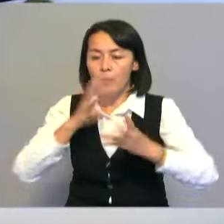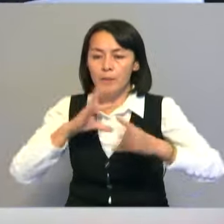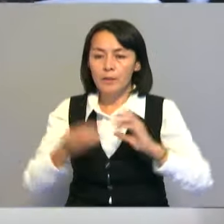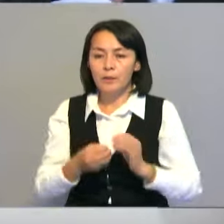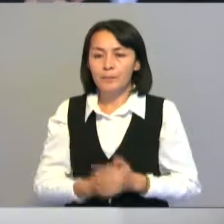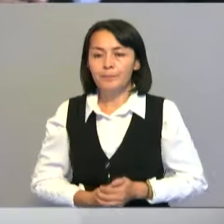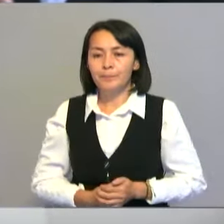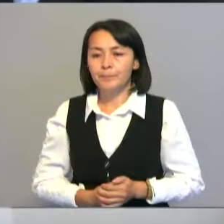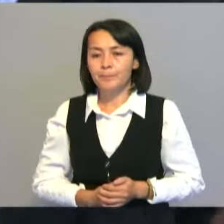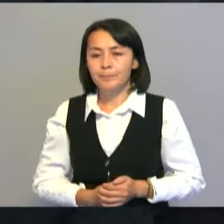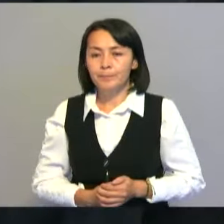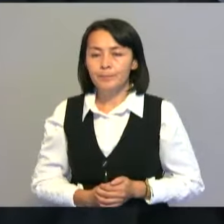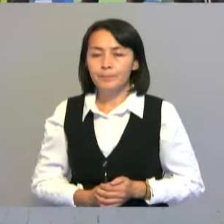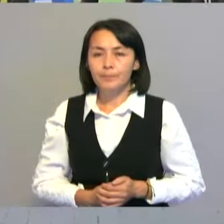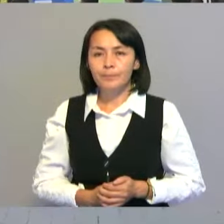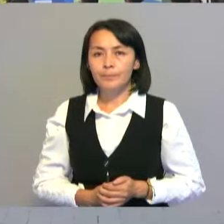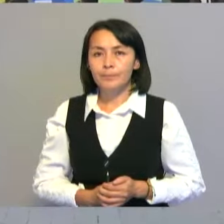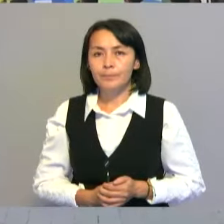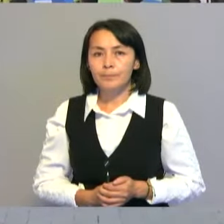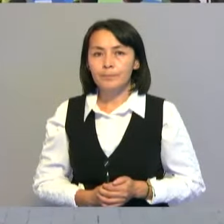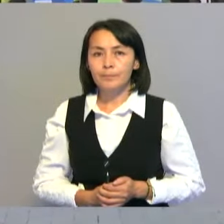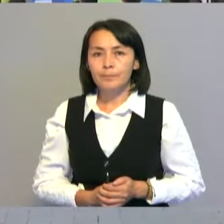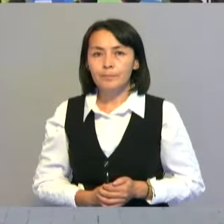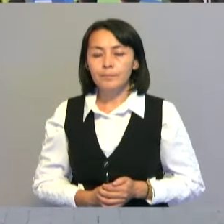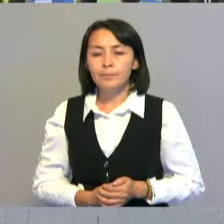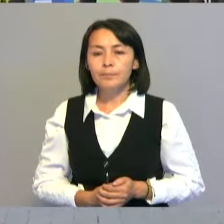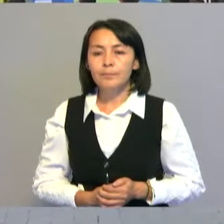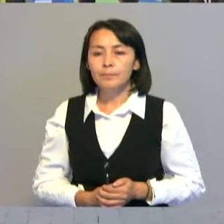Қанат Жолдасбек, Нұрберік Тұрғын, Мади Жаппарханов, жаңалықтар.